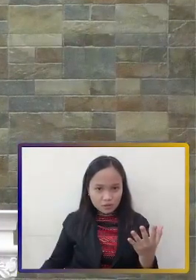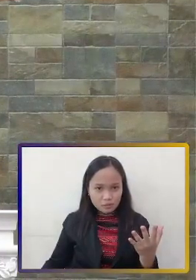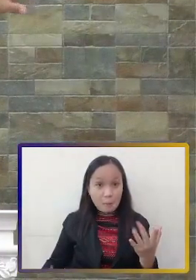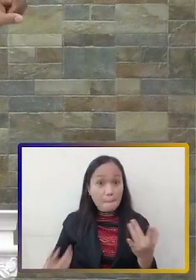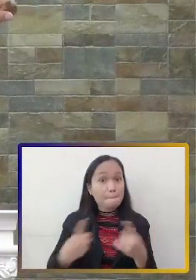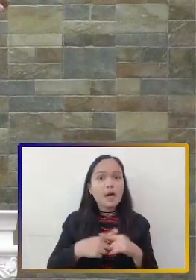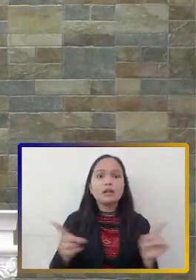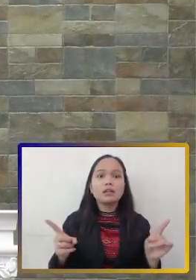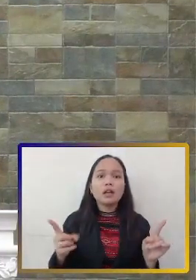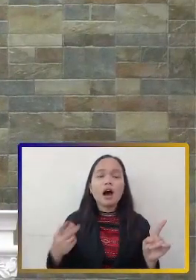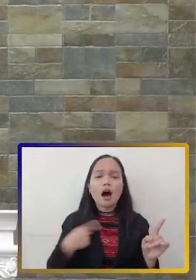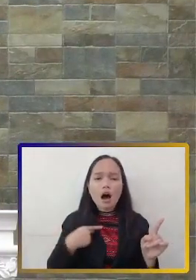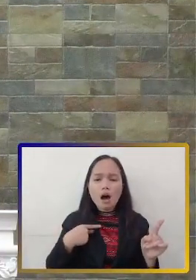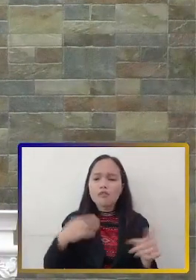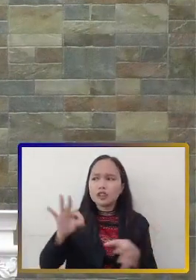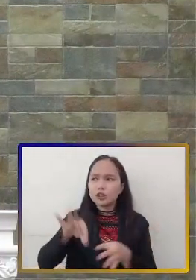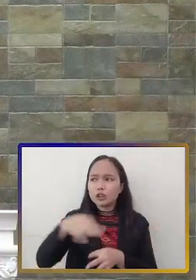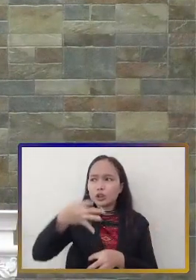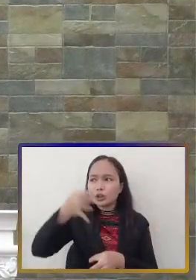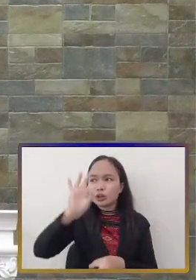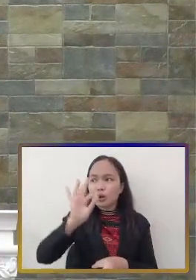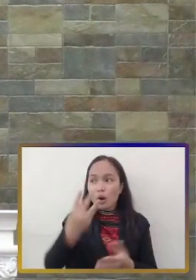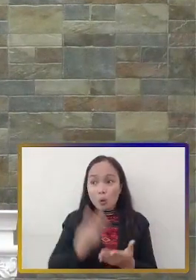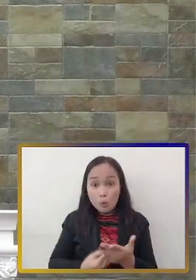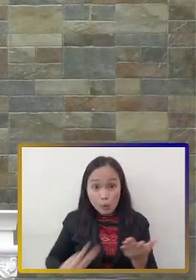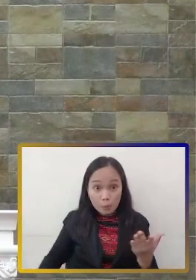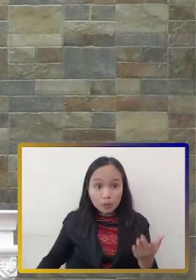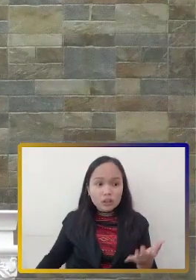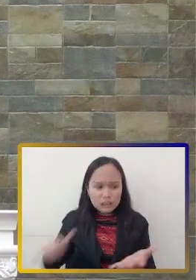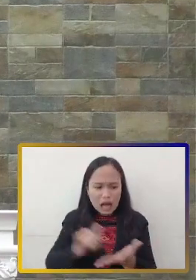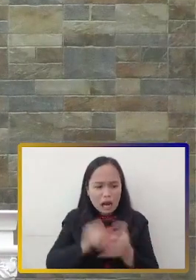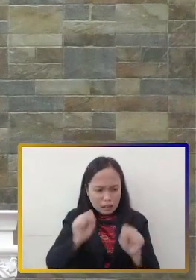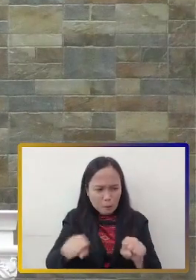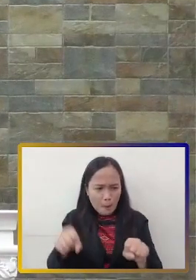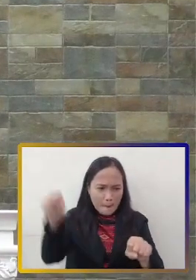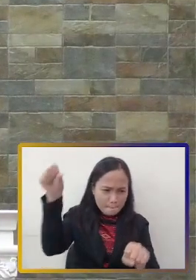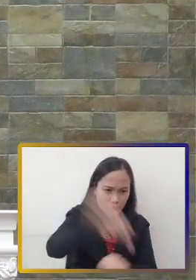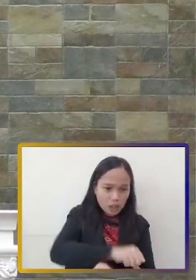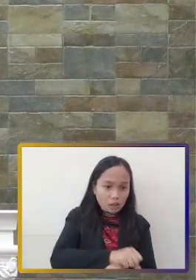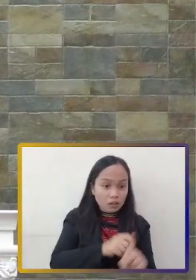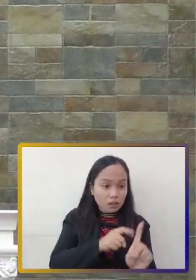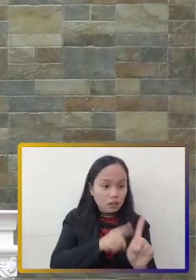Pero merong spiritual weapon na kaya pabagsakin ng carnal weapon.